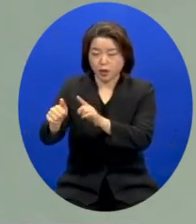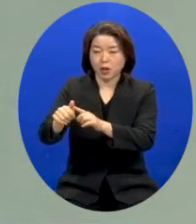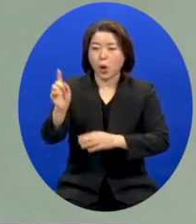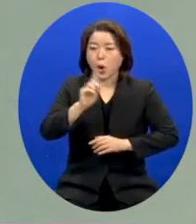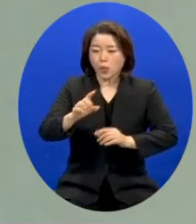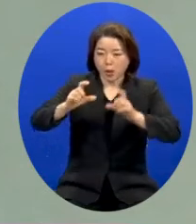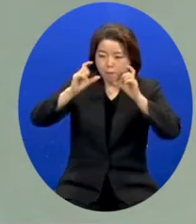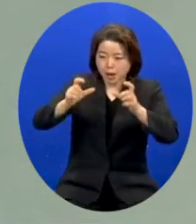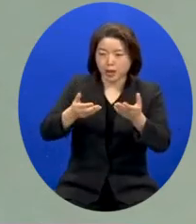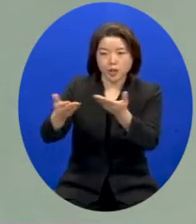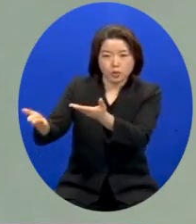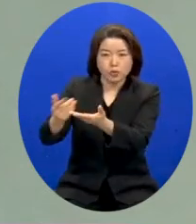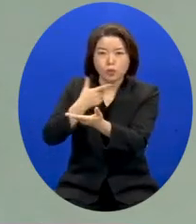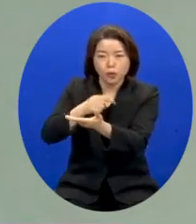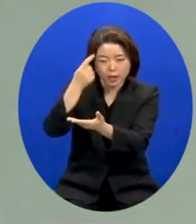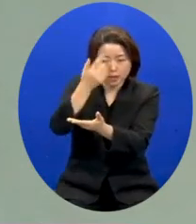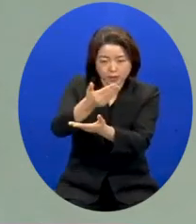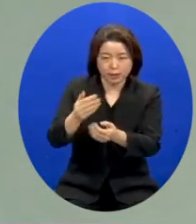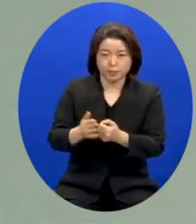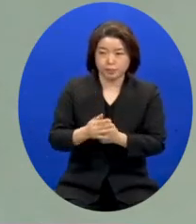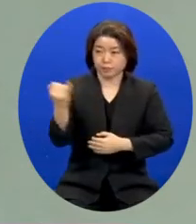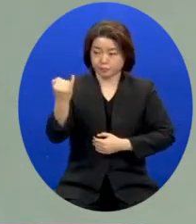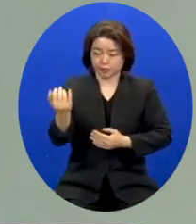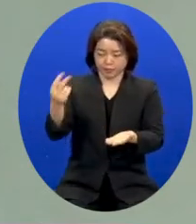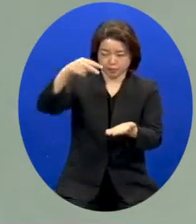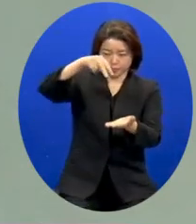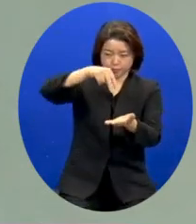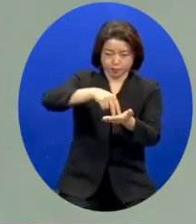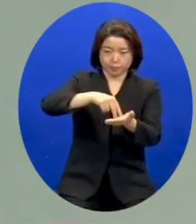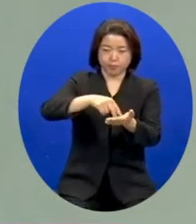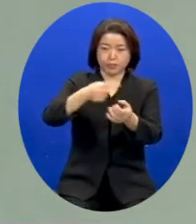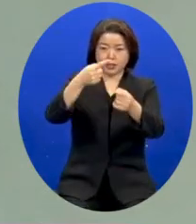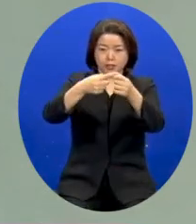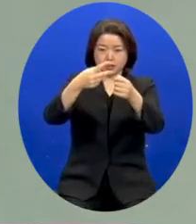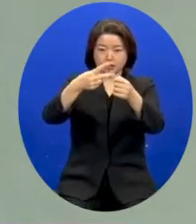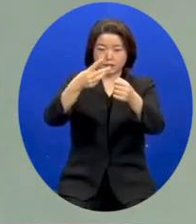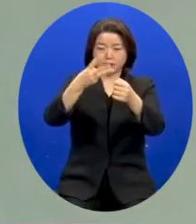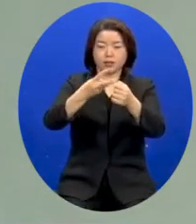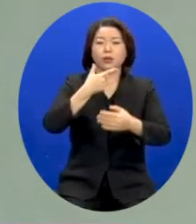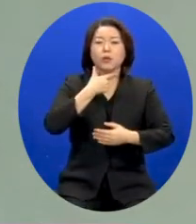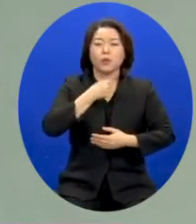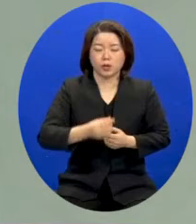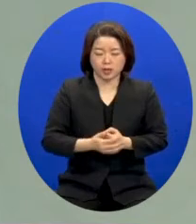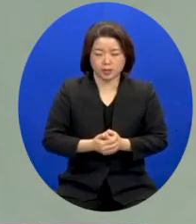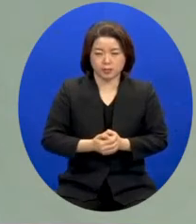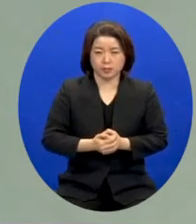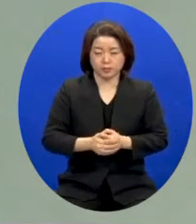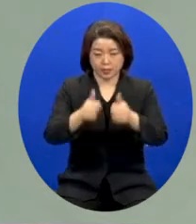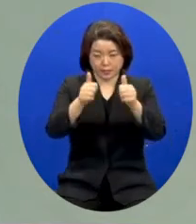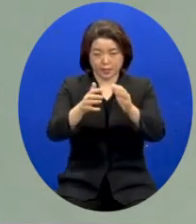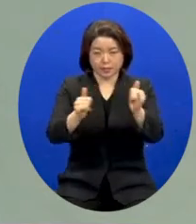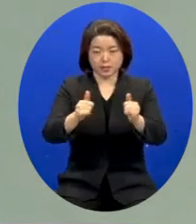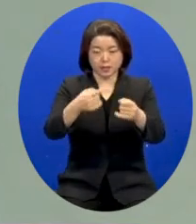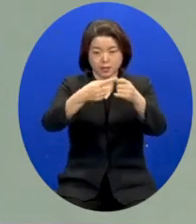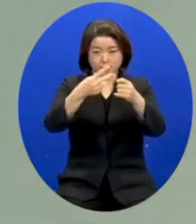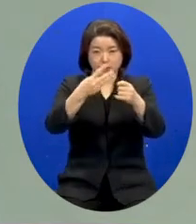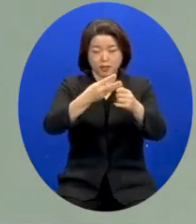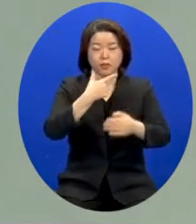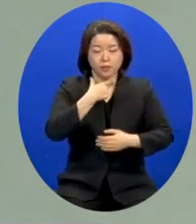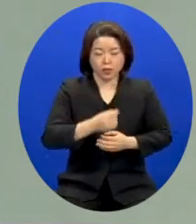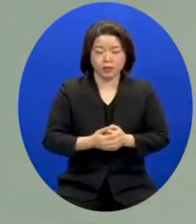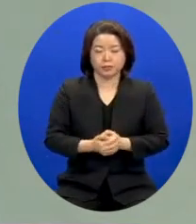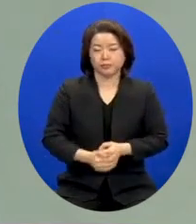노 부인이 자리에 일어났어요. 저는 세 가지를 요청합니다. 판사님, 세 가지를 요청합니다. 첫